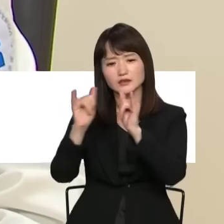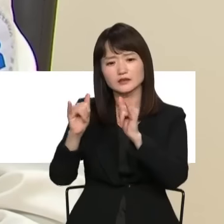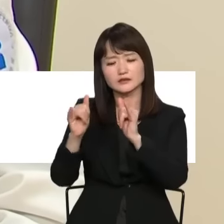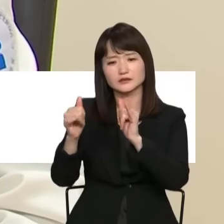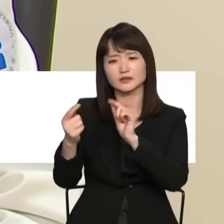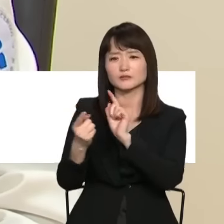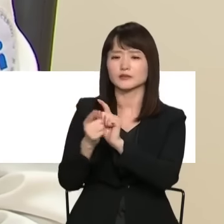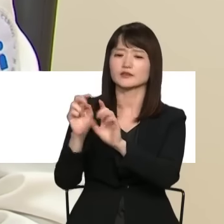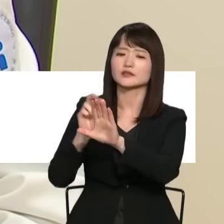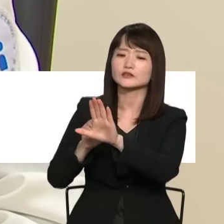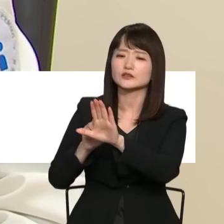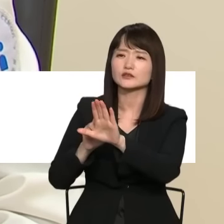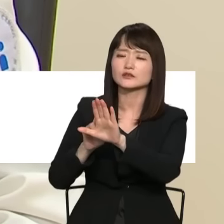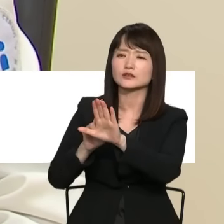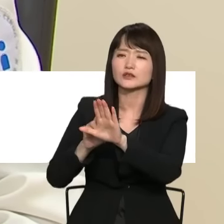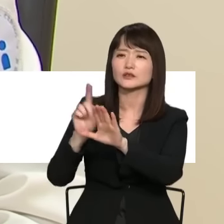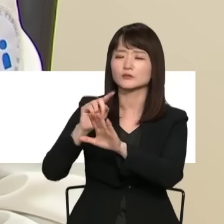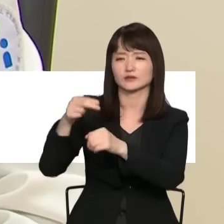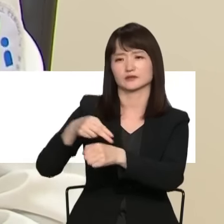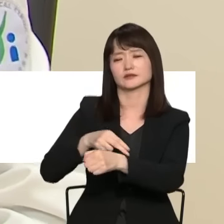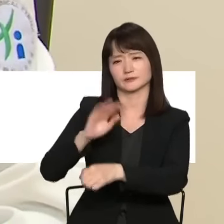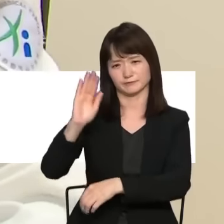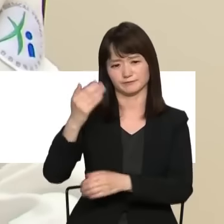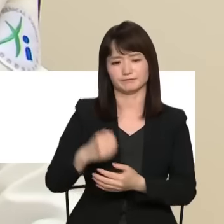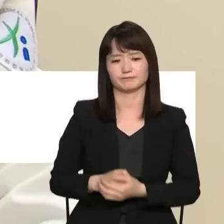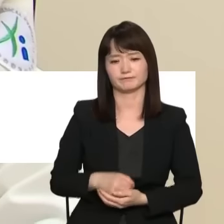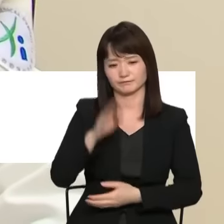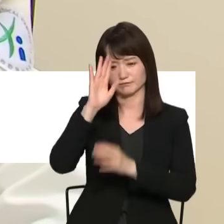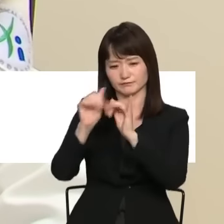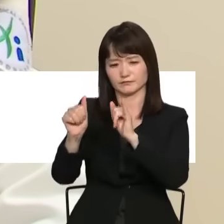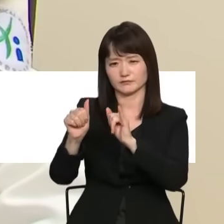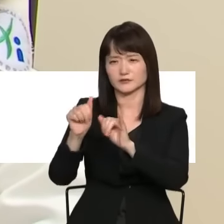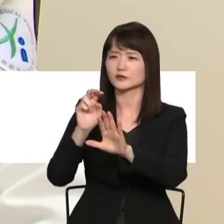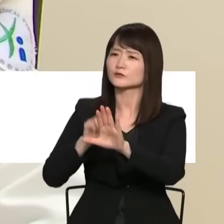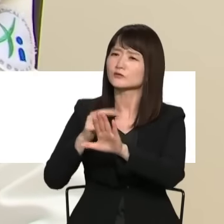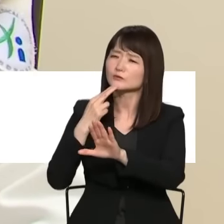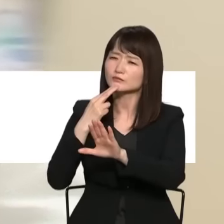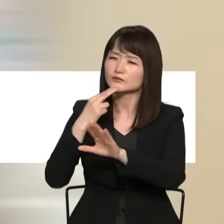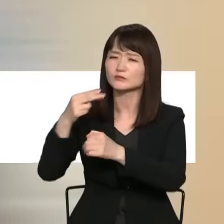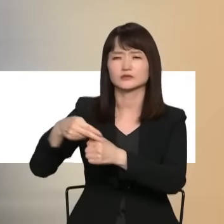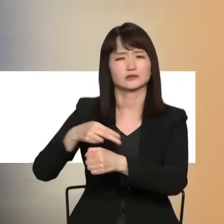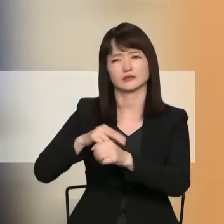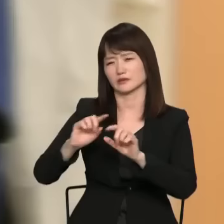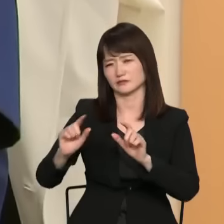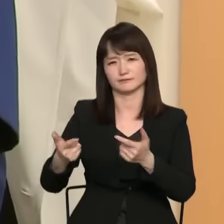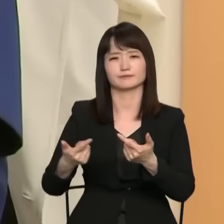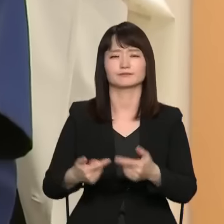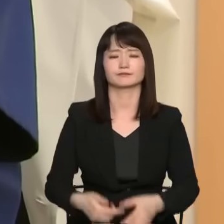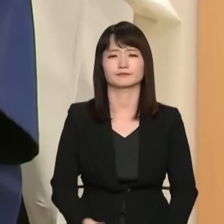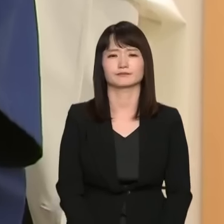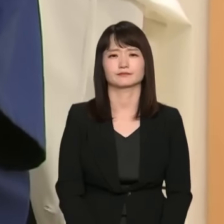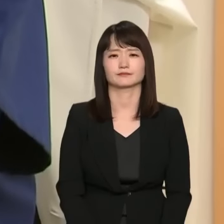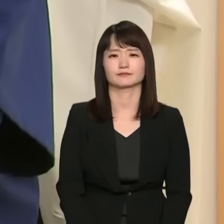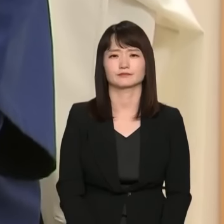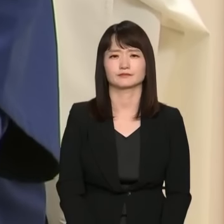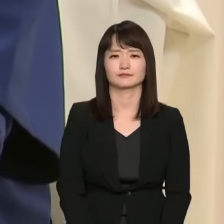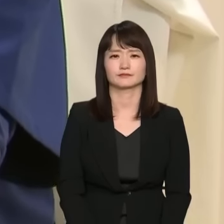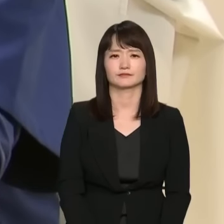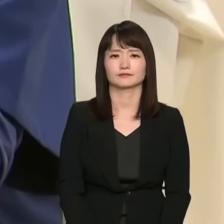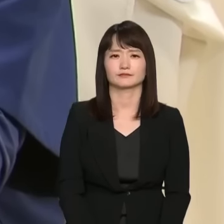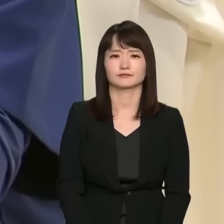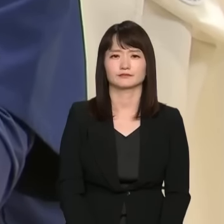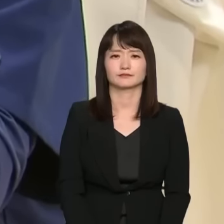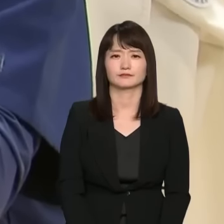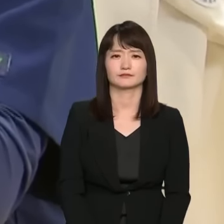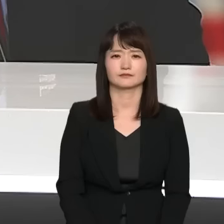게 의사가 되는 거죠. 이 환자에 임하지 않으면 의사가 아니죠. JTBC 이혜원입니다.